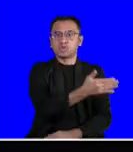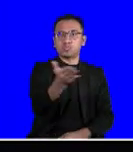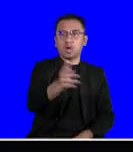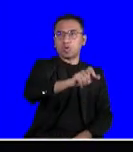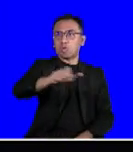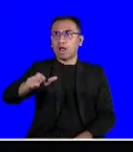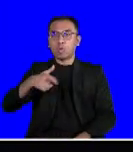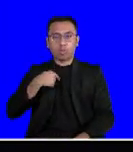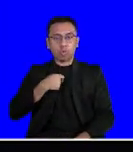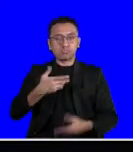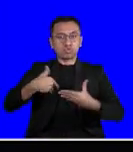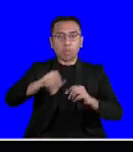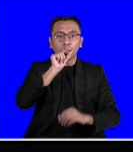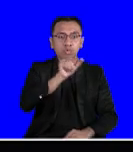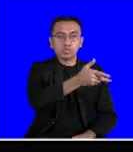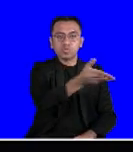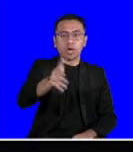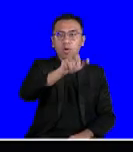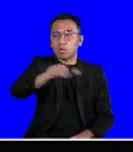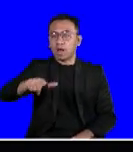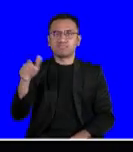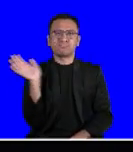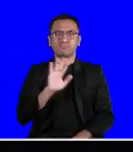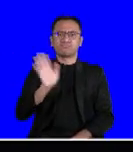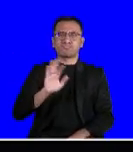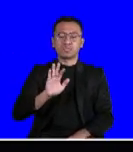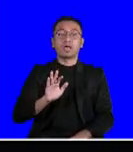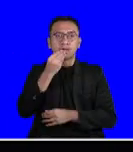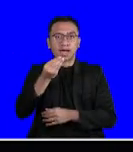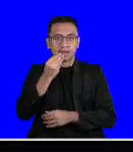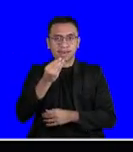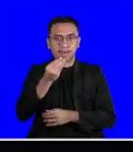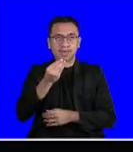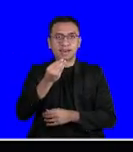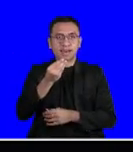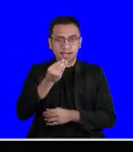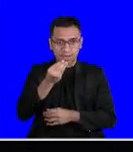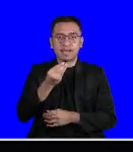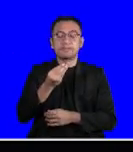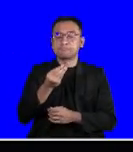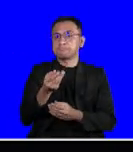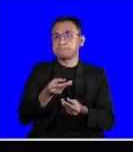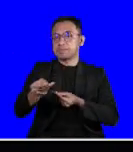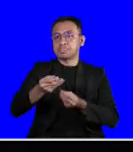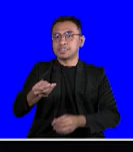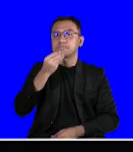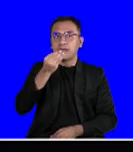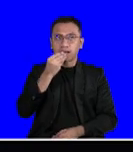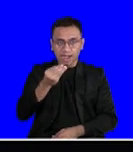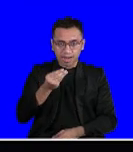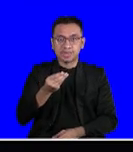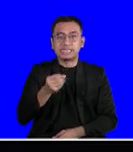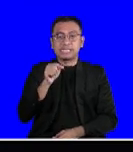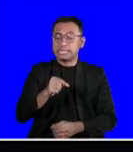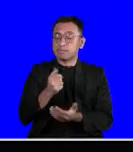orang. Nah, karena itu, kalau kita ingin sukses berbisnis kuliner di situasi bisnis kuliner yang semakin